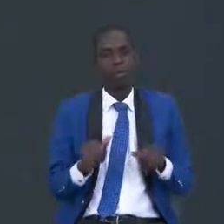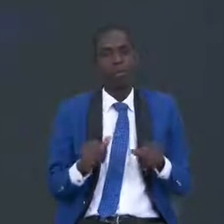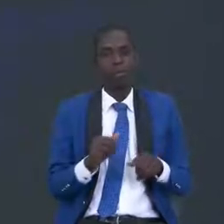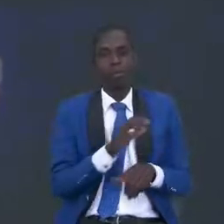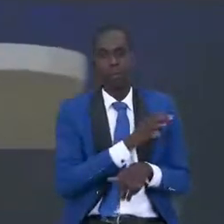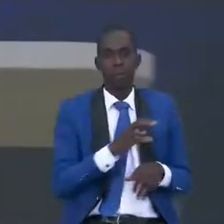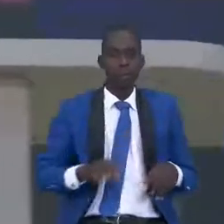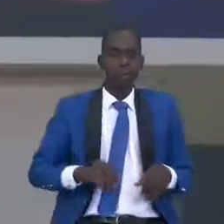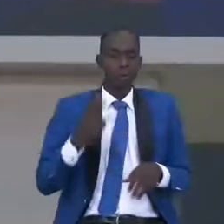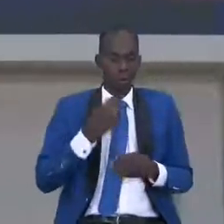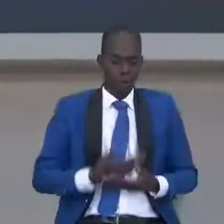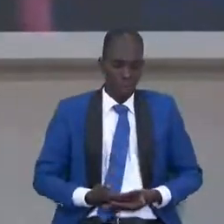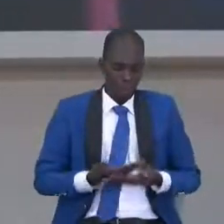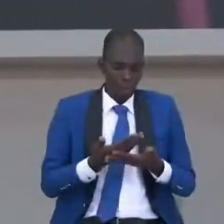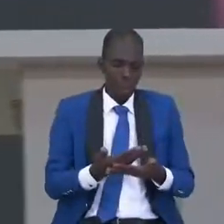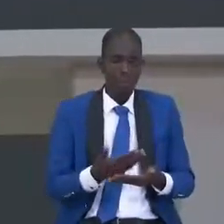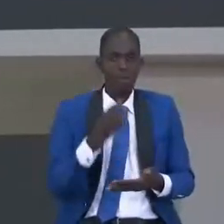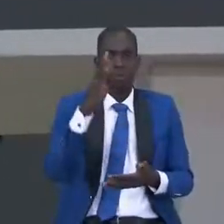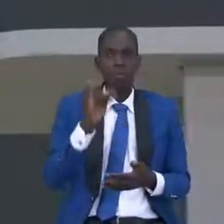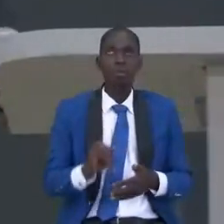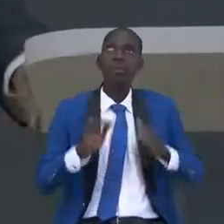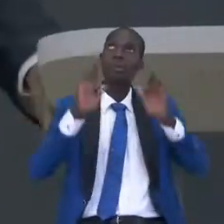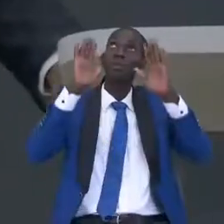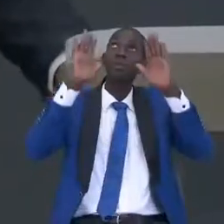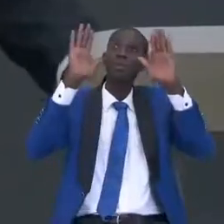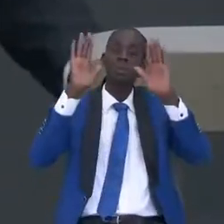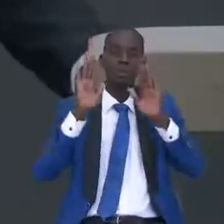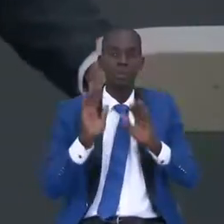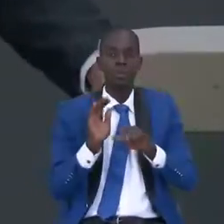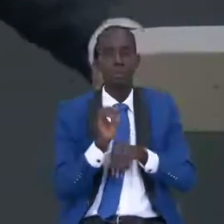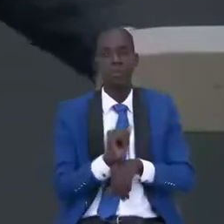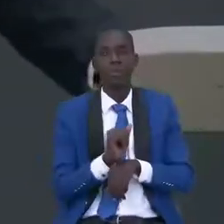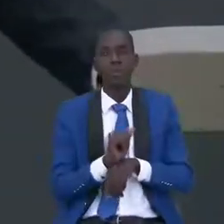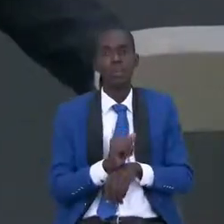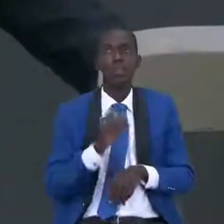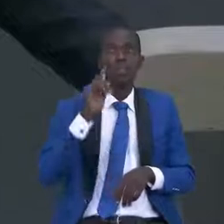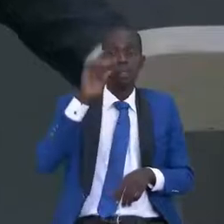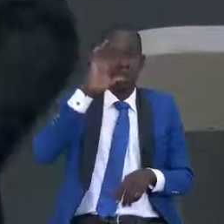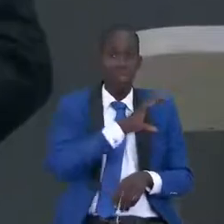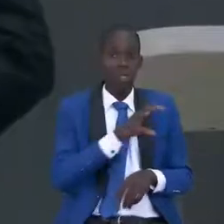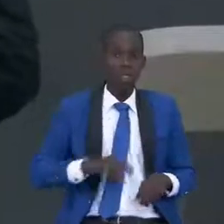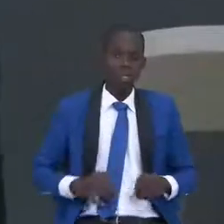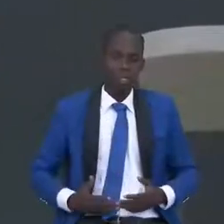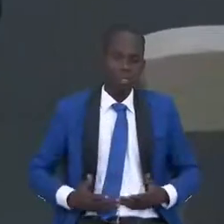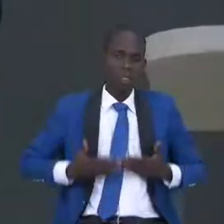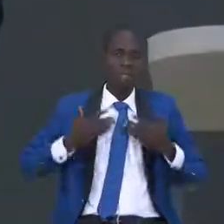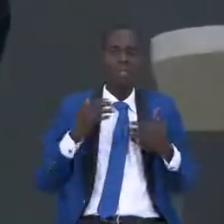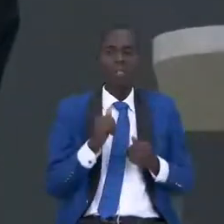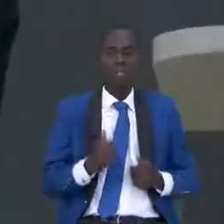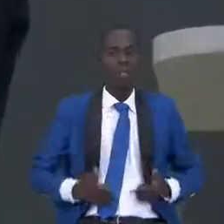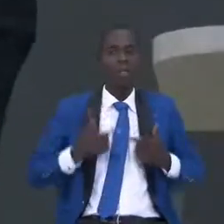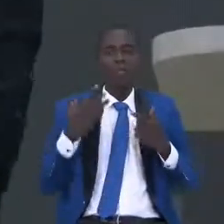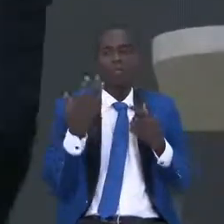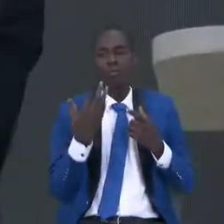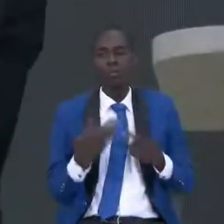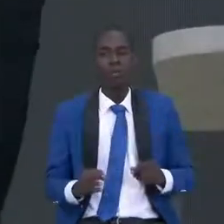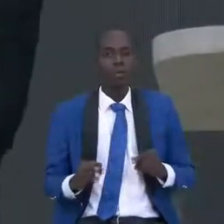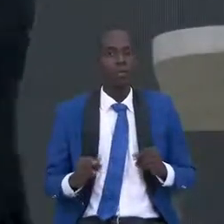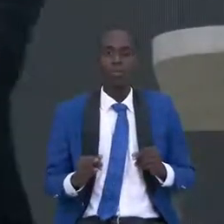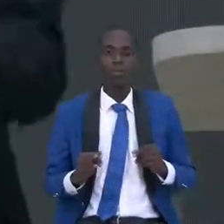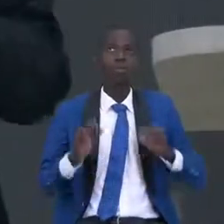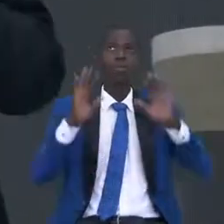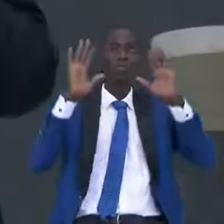Il est né par un miracle, une vierge. Il a vécu une vie de miracle. Son ministère était